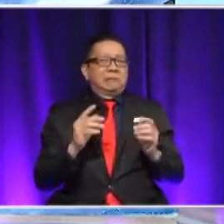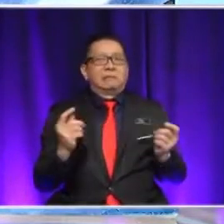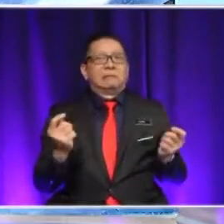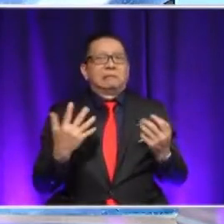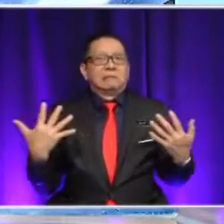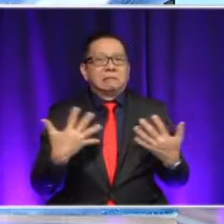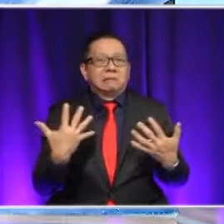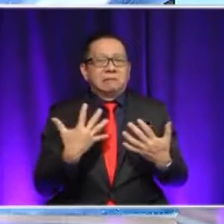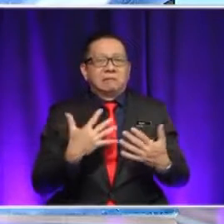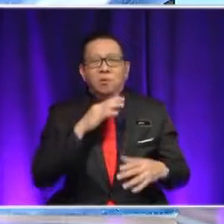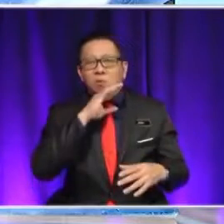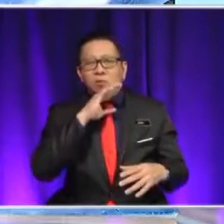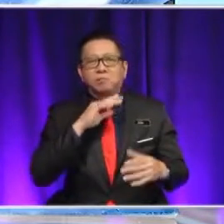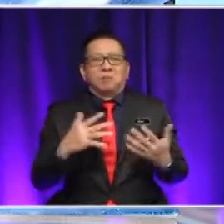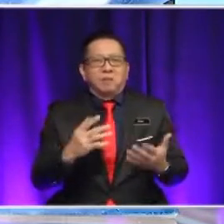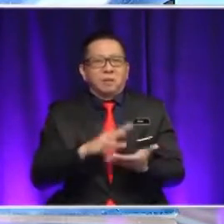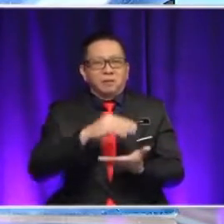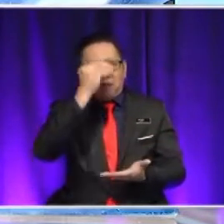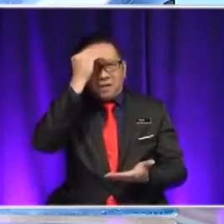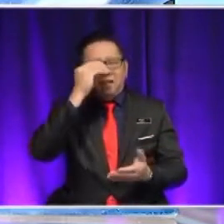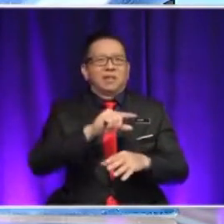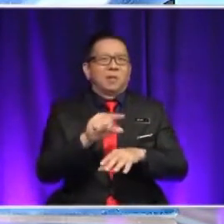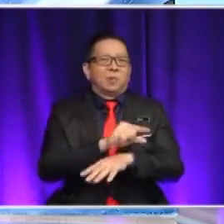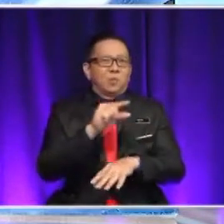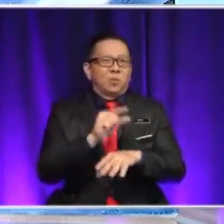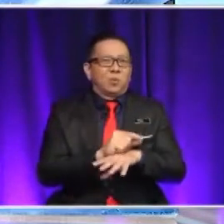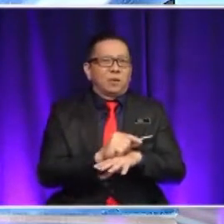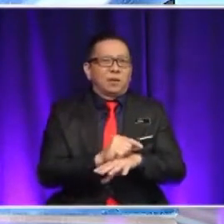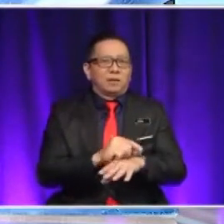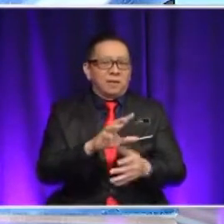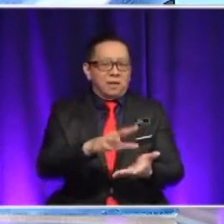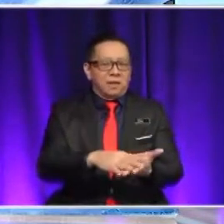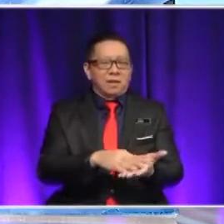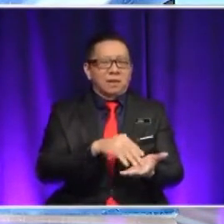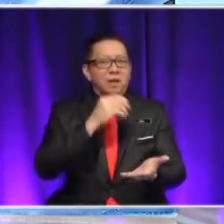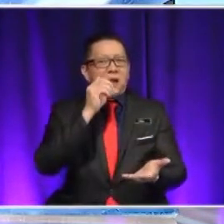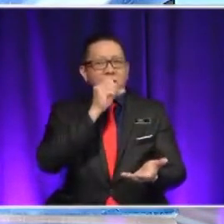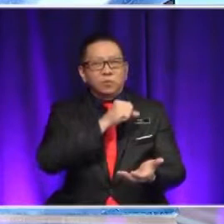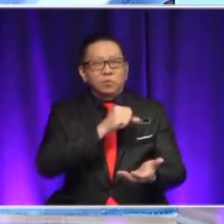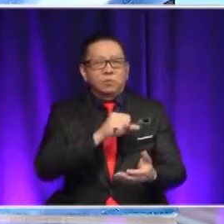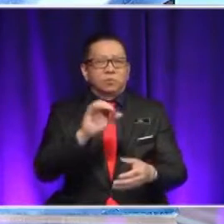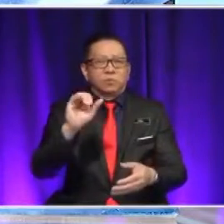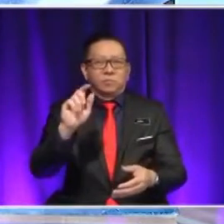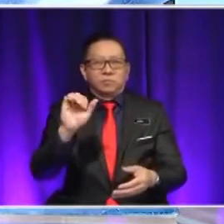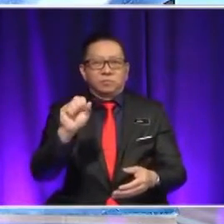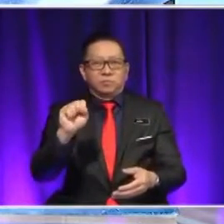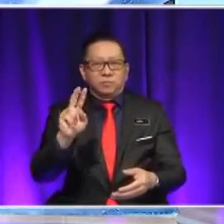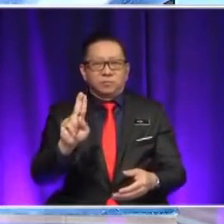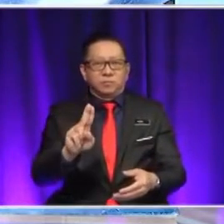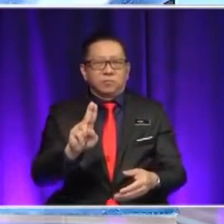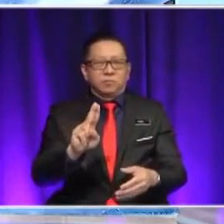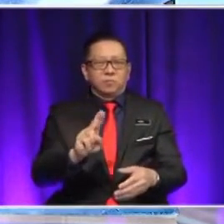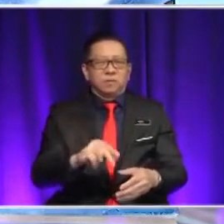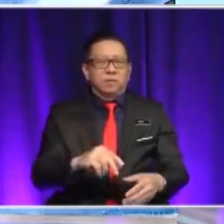penyakit anak belajar Oh jadi gitu digunakan attyshop untuk Naff atau tumpah tumpah ke saya itu kalau kita tengok